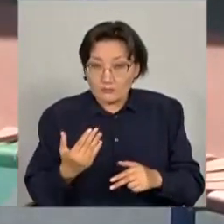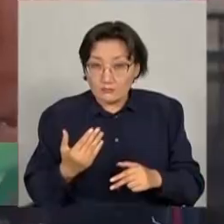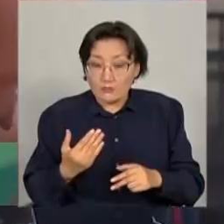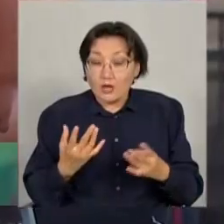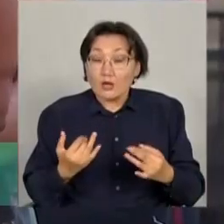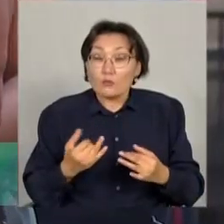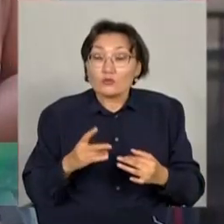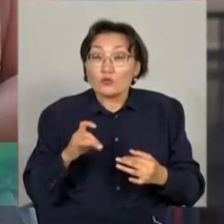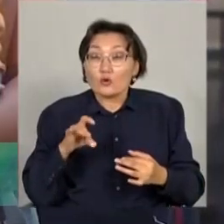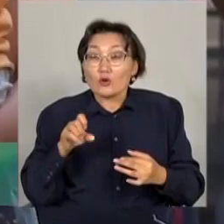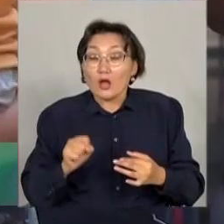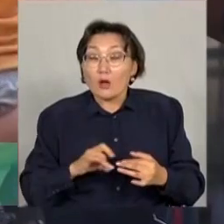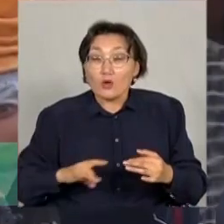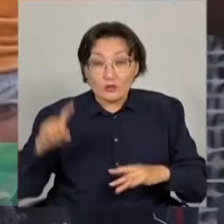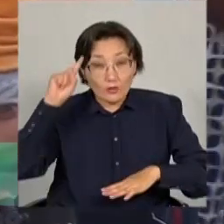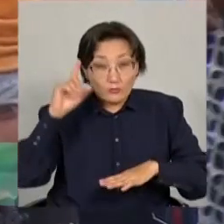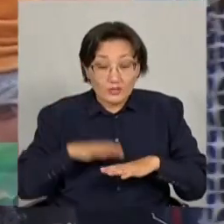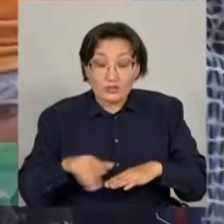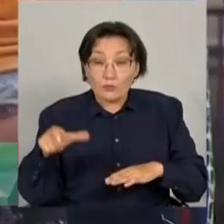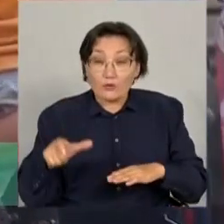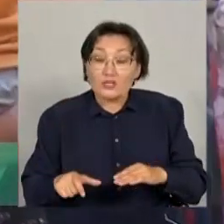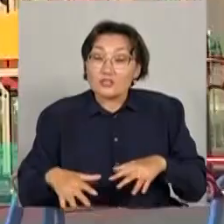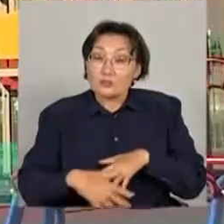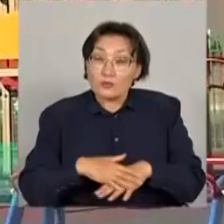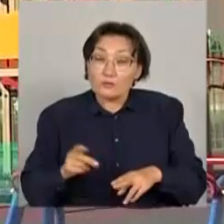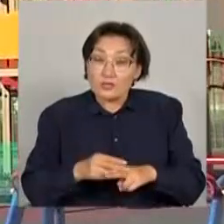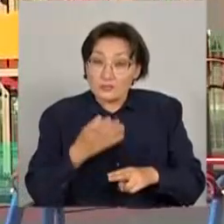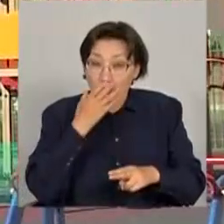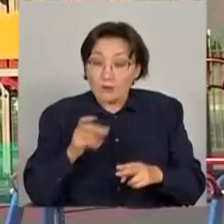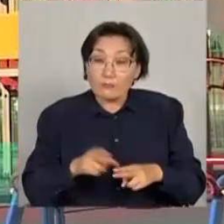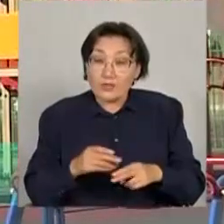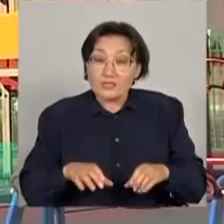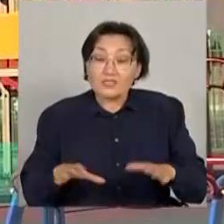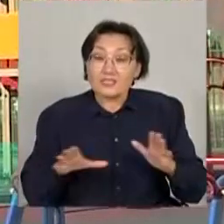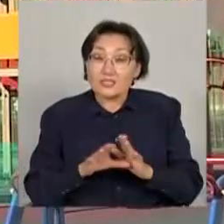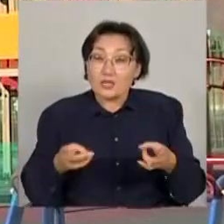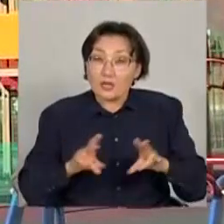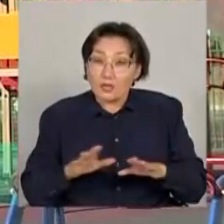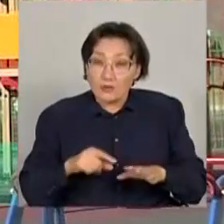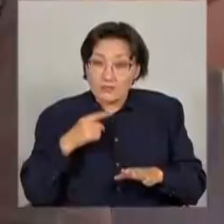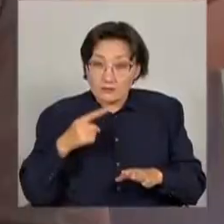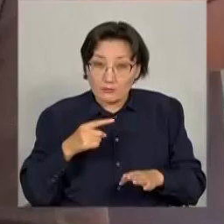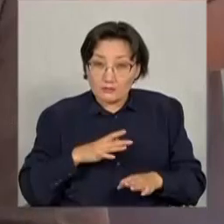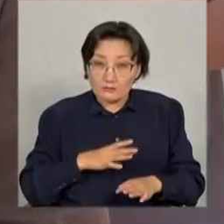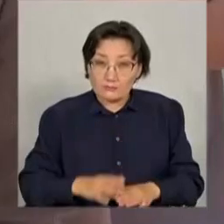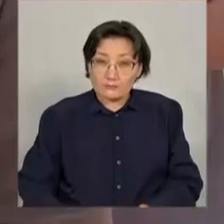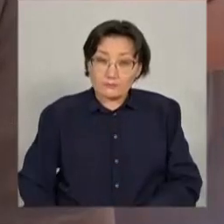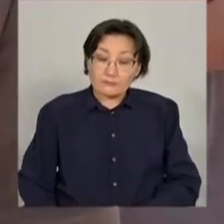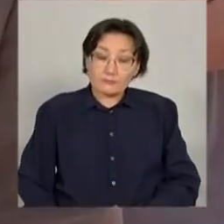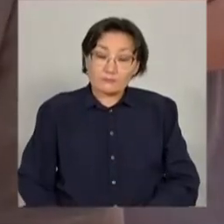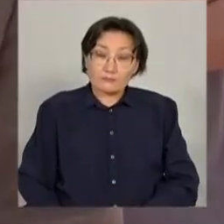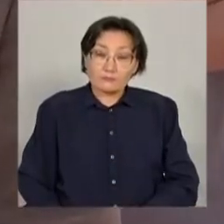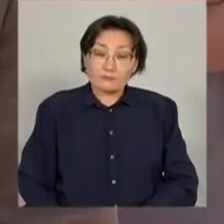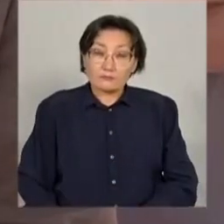Дегенмен Нұра ауданының әкімі Жүсіп Жұмағұлов тұрғындар жылусыз, жарықсыз қалмайды деп кесіп айтты. Никаких отключений по